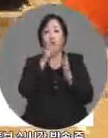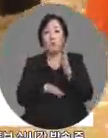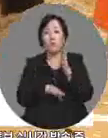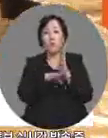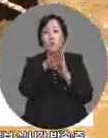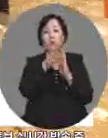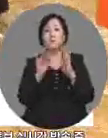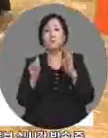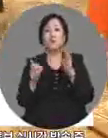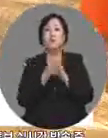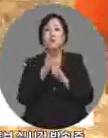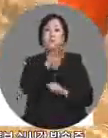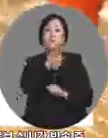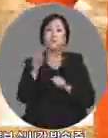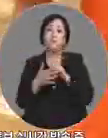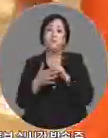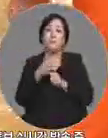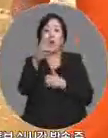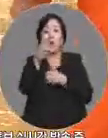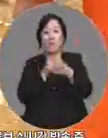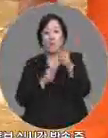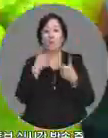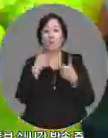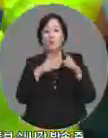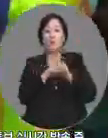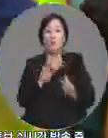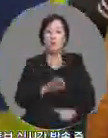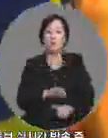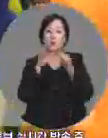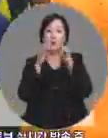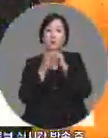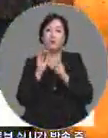쓸 수 없는 구조대원들은 밧줄 동원합니다